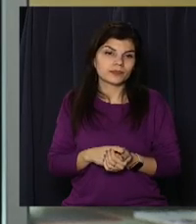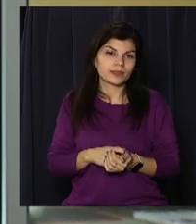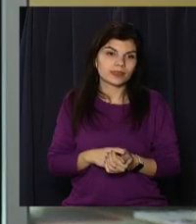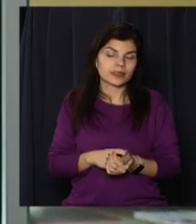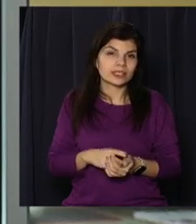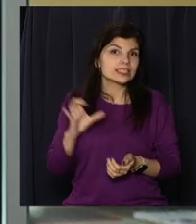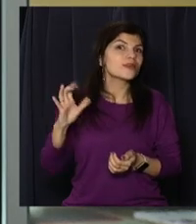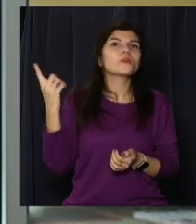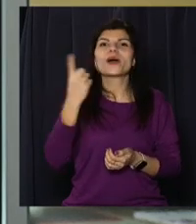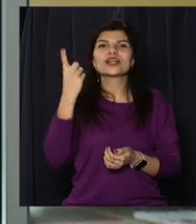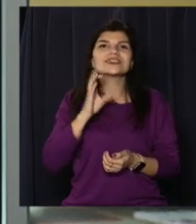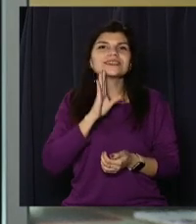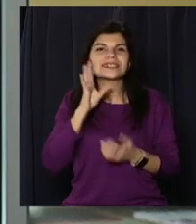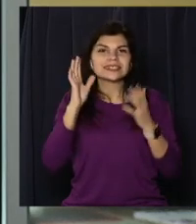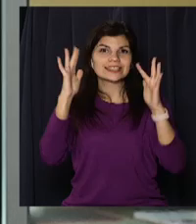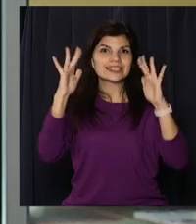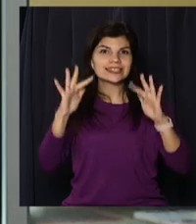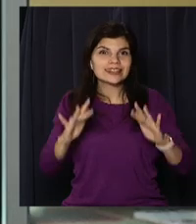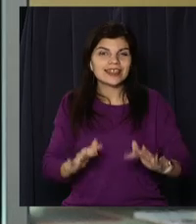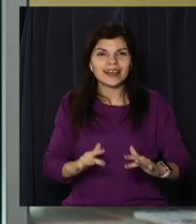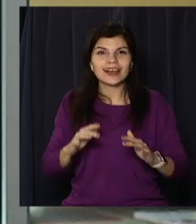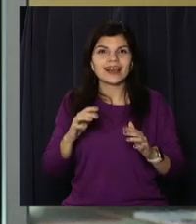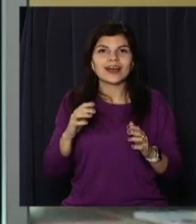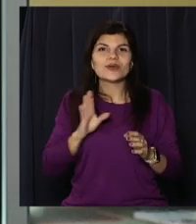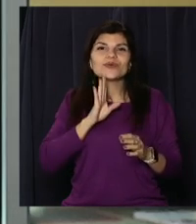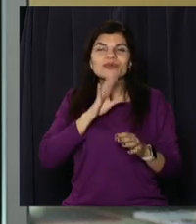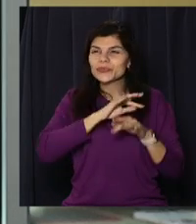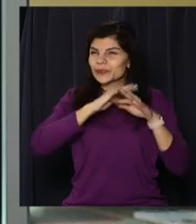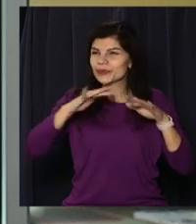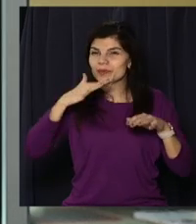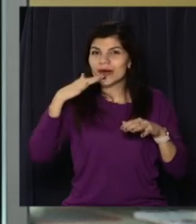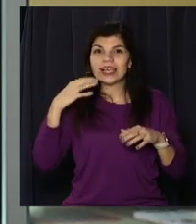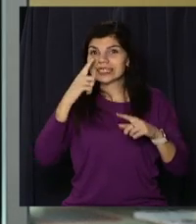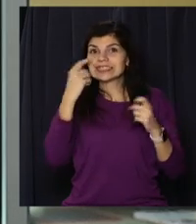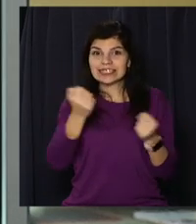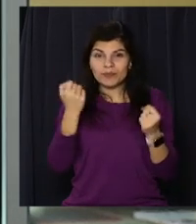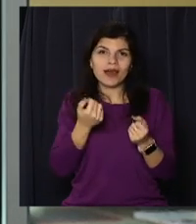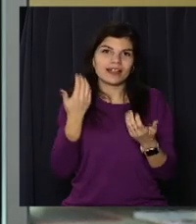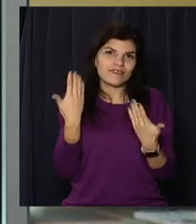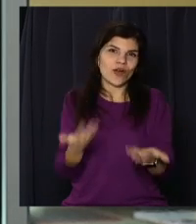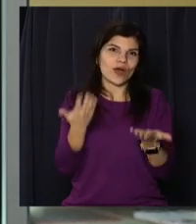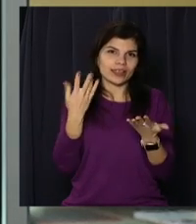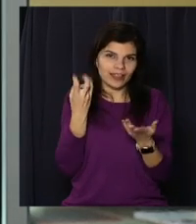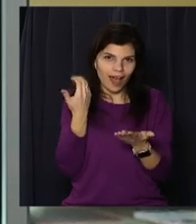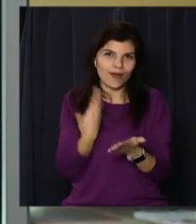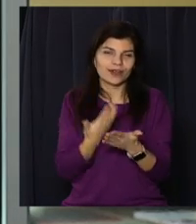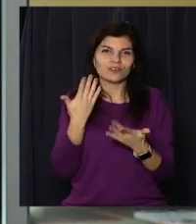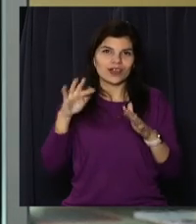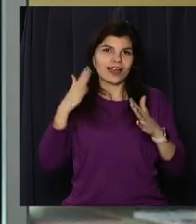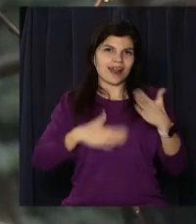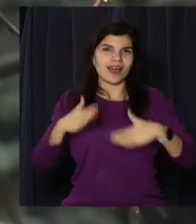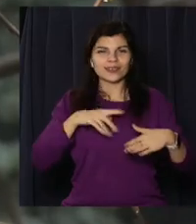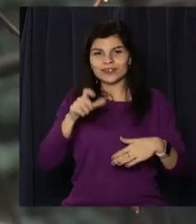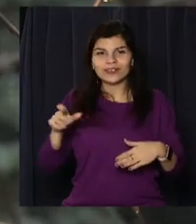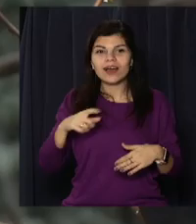першим снігом зранку дніпряни милувались білим простирадлом на землі. Зима нарешті порадувала. Порошитиме за прогнозами